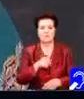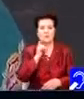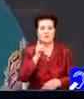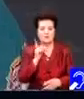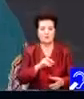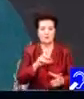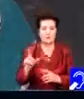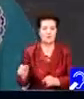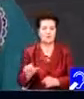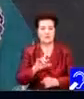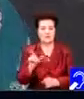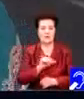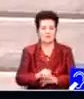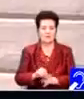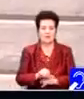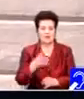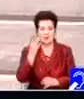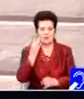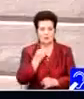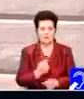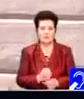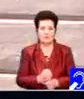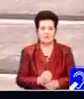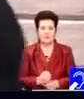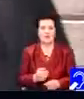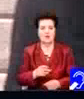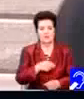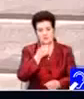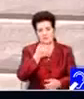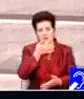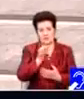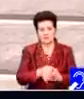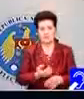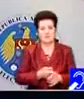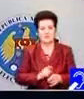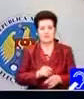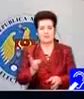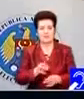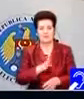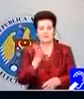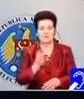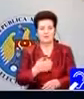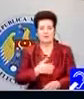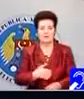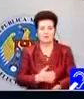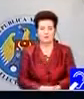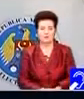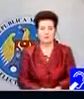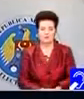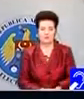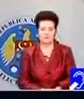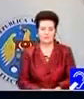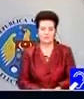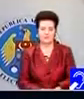молодежь не уезжала за пределы Молдовы, работала тут. Cred că o să vină. Ești mai matur, mai responsabil și mai dimineață, dar tinerii tu cred că o să vină și